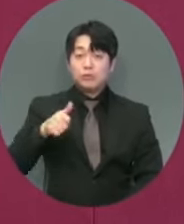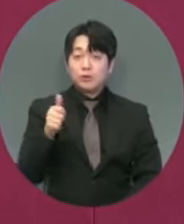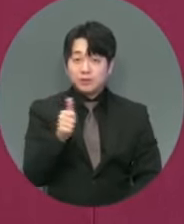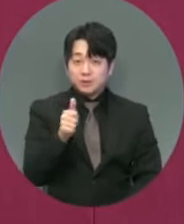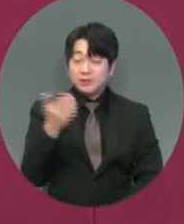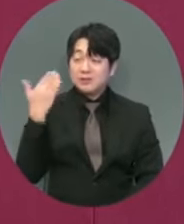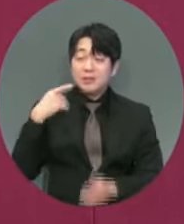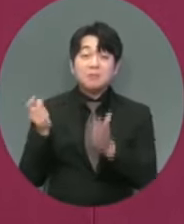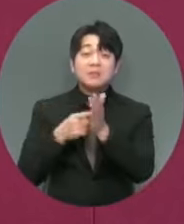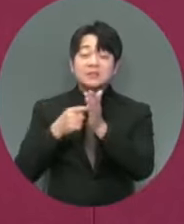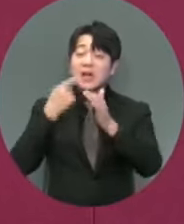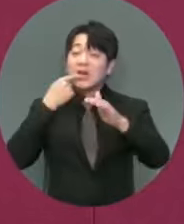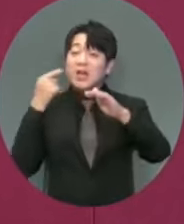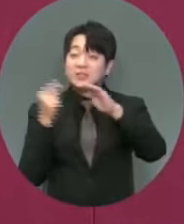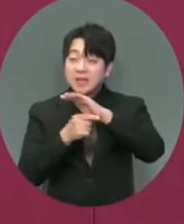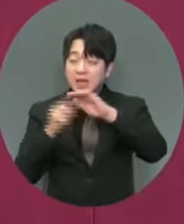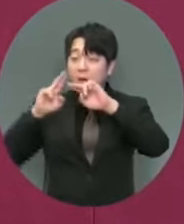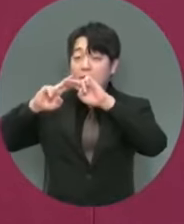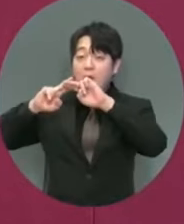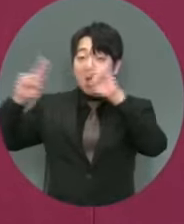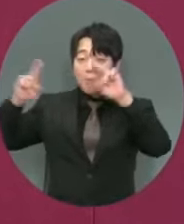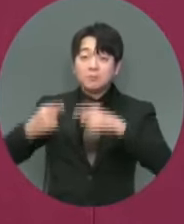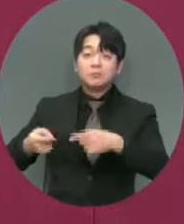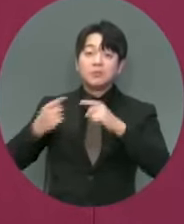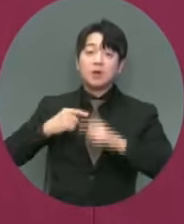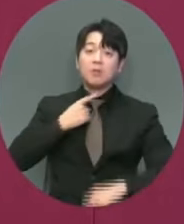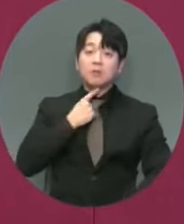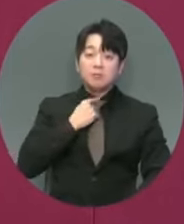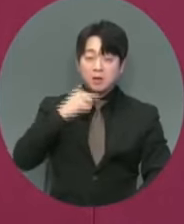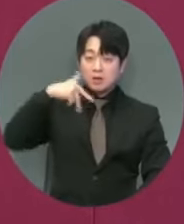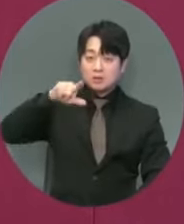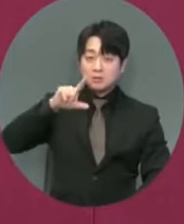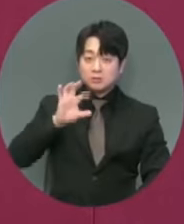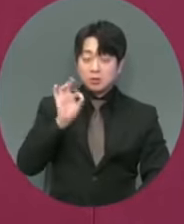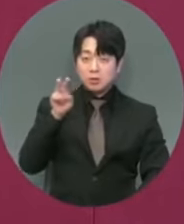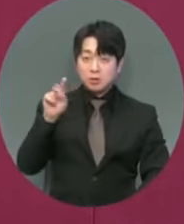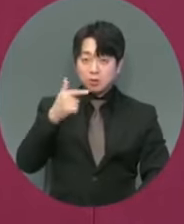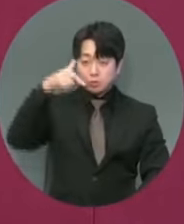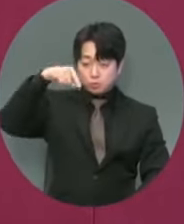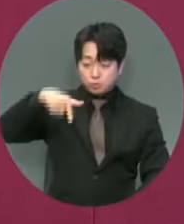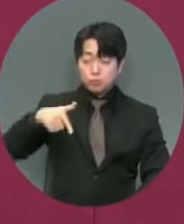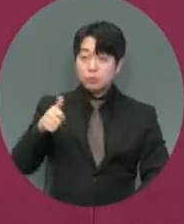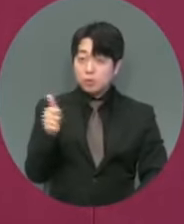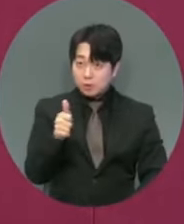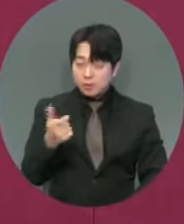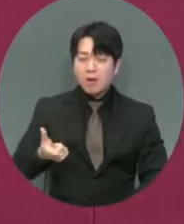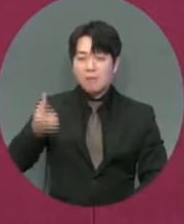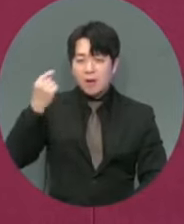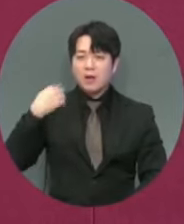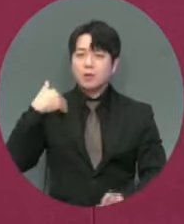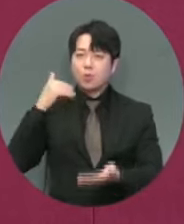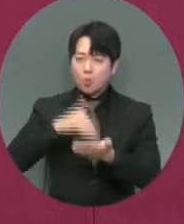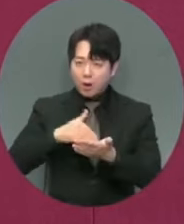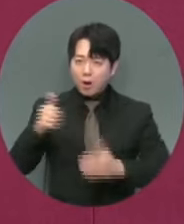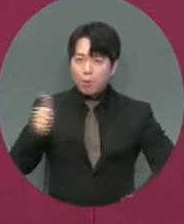비상계엄 해제 요구 결의안에 참석한 정연욱 의원, 어서 돌아오십시오.